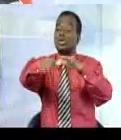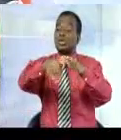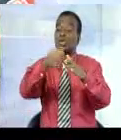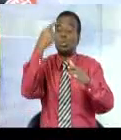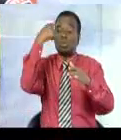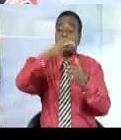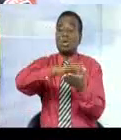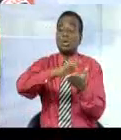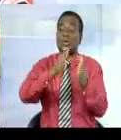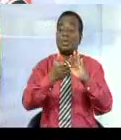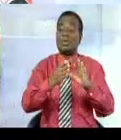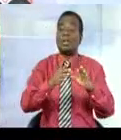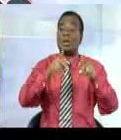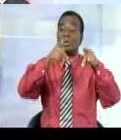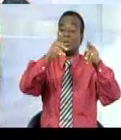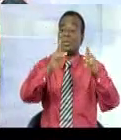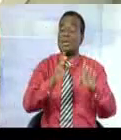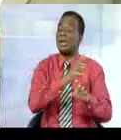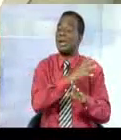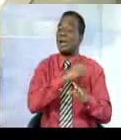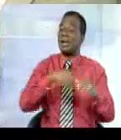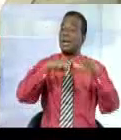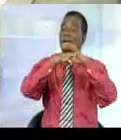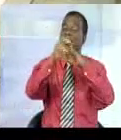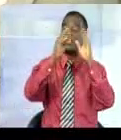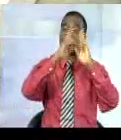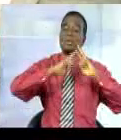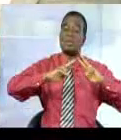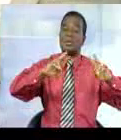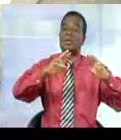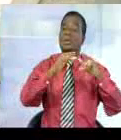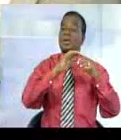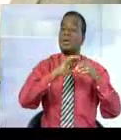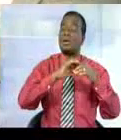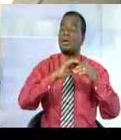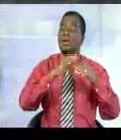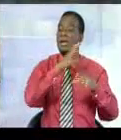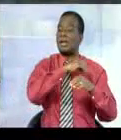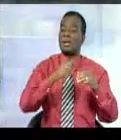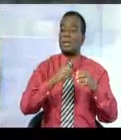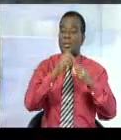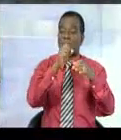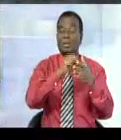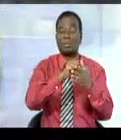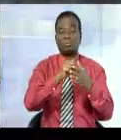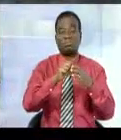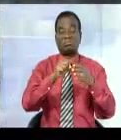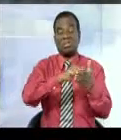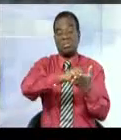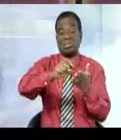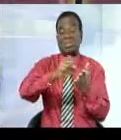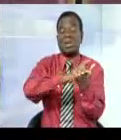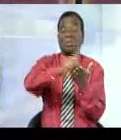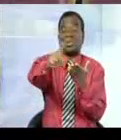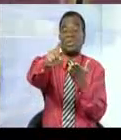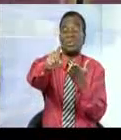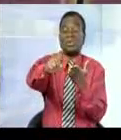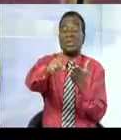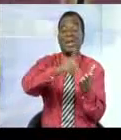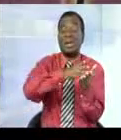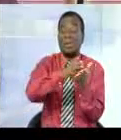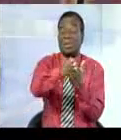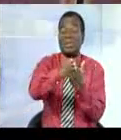urbains cessible à Abidjan et à l'intérieur du pays. La procédure se simplifie et permet une meilleure